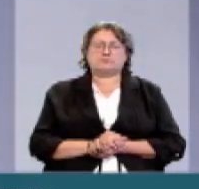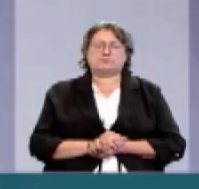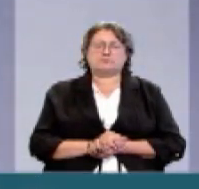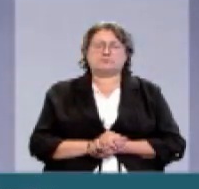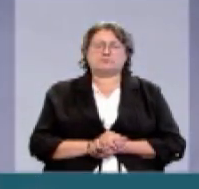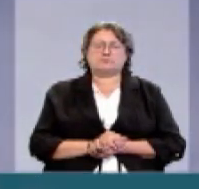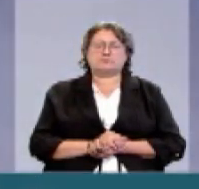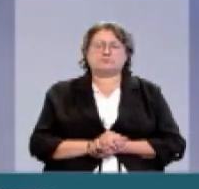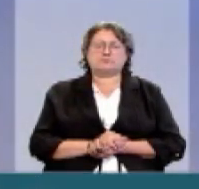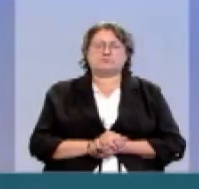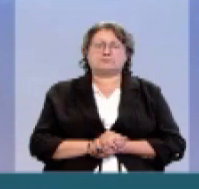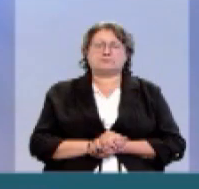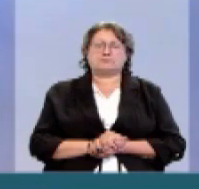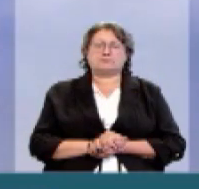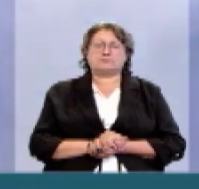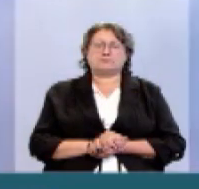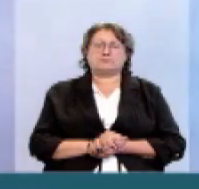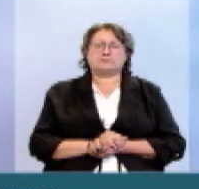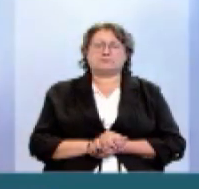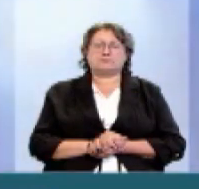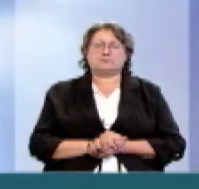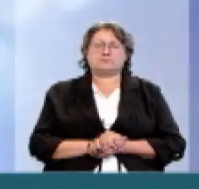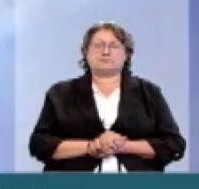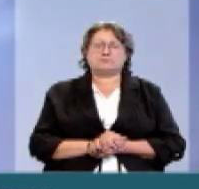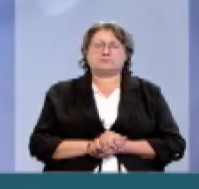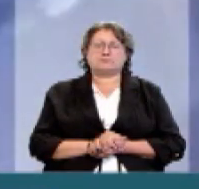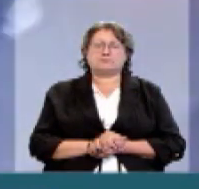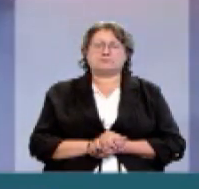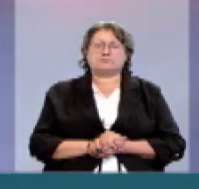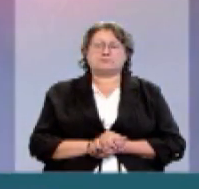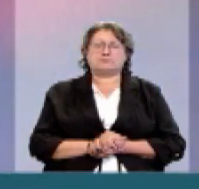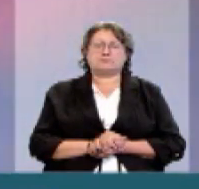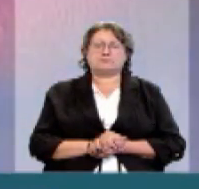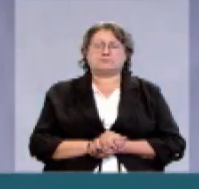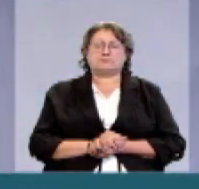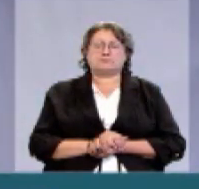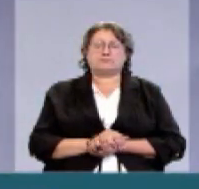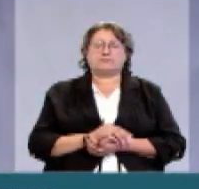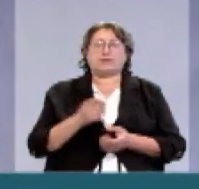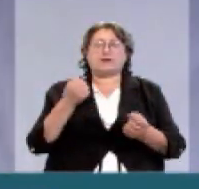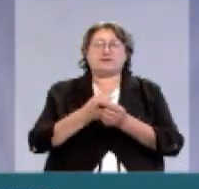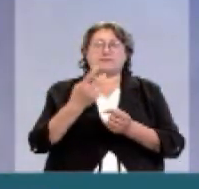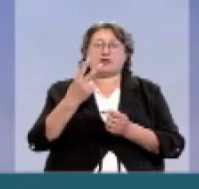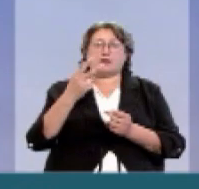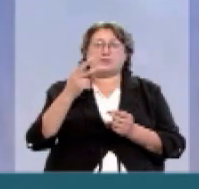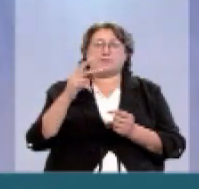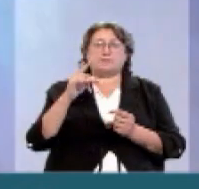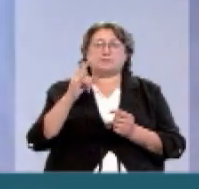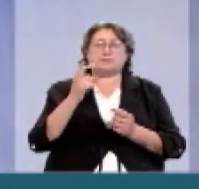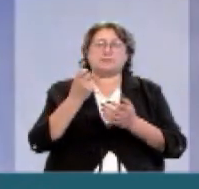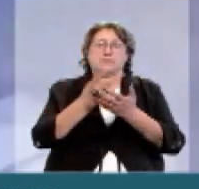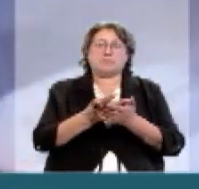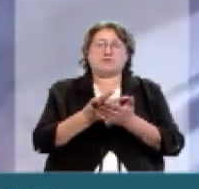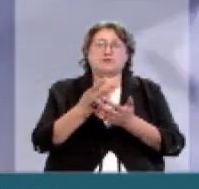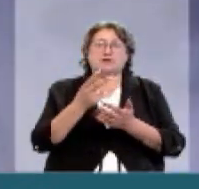Toyota Volkswagen Golf автокөлігімен соғысқан. Жол апатынан Toyota-ның жүргізушісімен ауруханаға жеткізілген жолаушы зардап шекті.